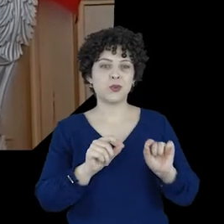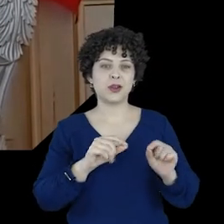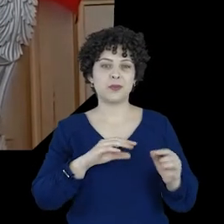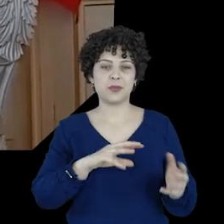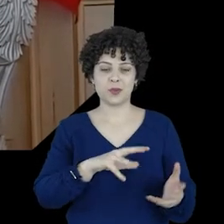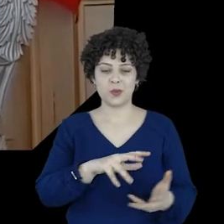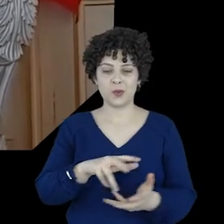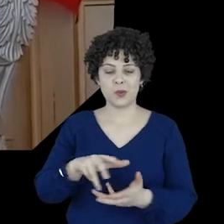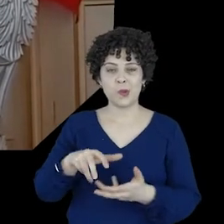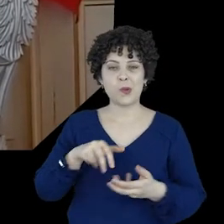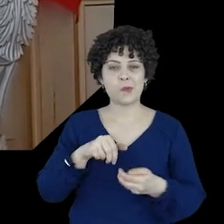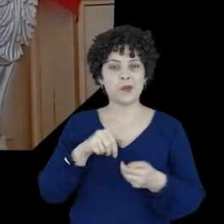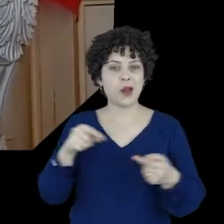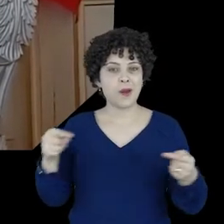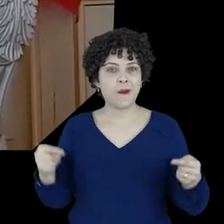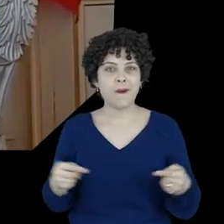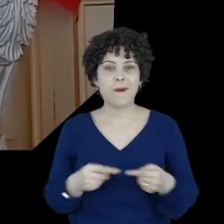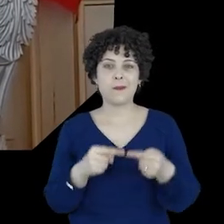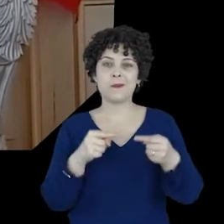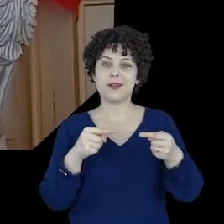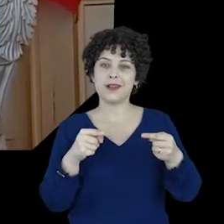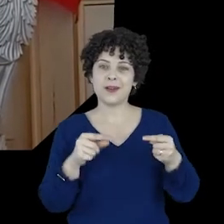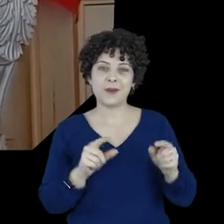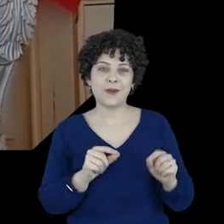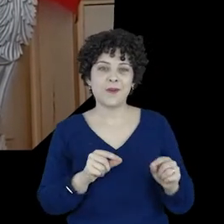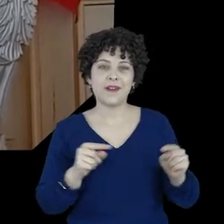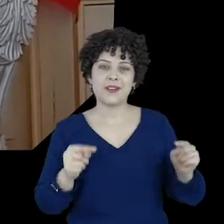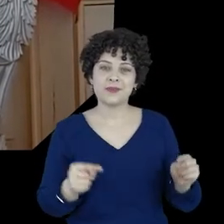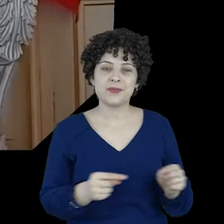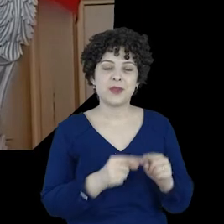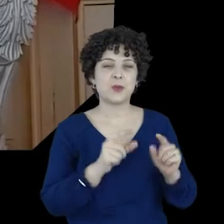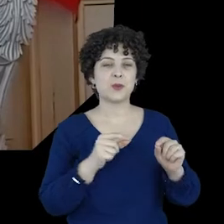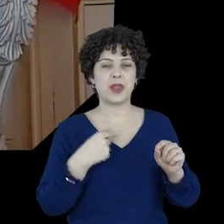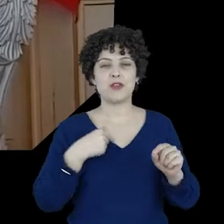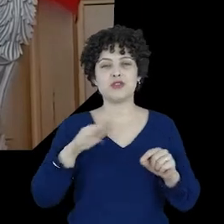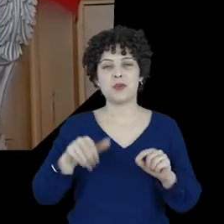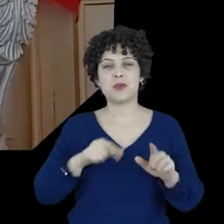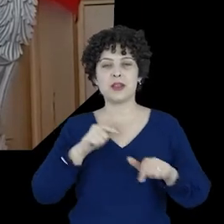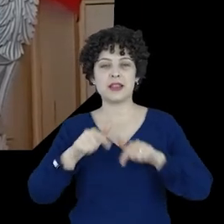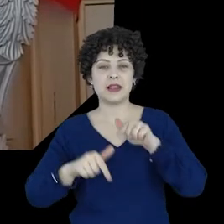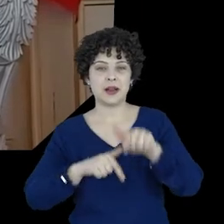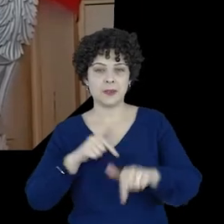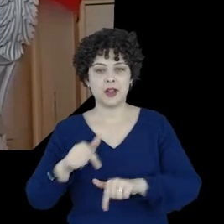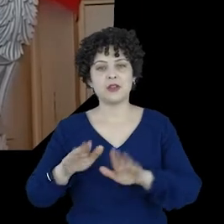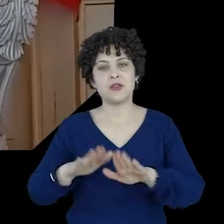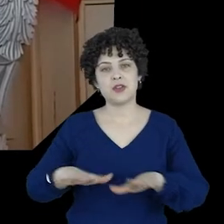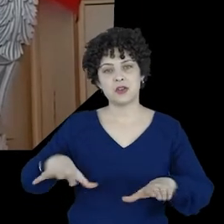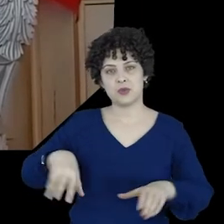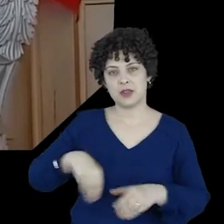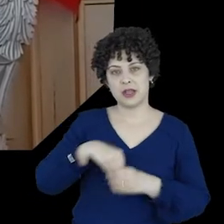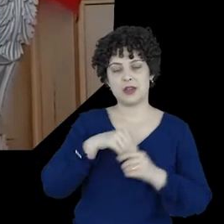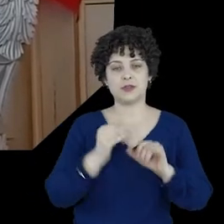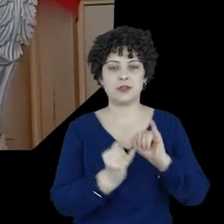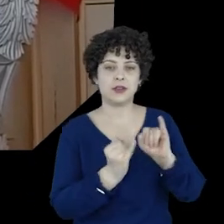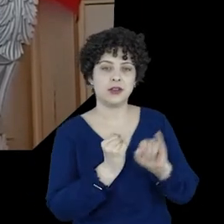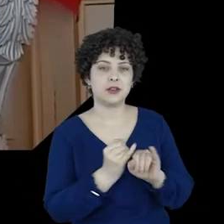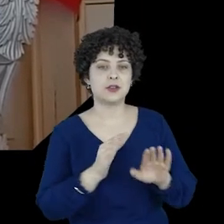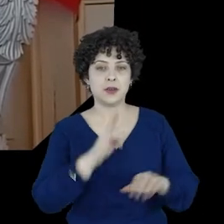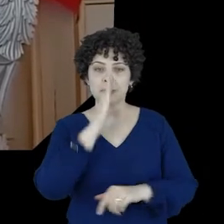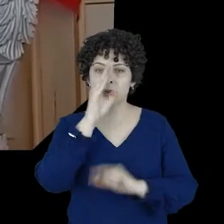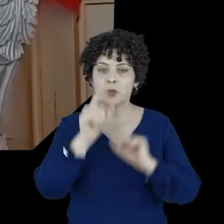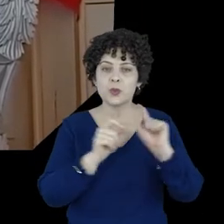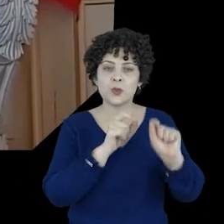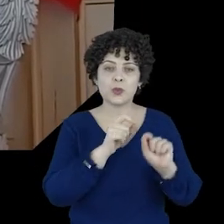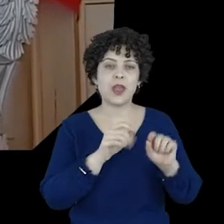est une des premières à l'échelle du monde qui vient encadrer ce que j'ai appelé le travail des enfants sur Internet, ou plus